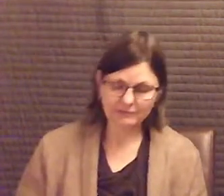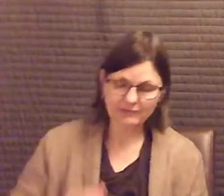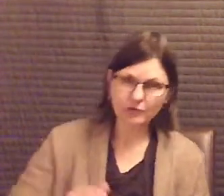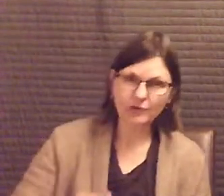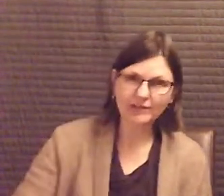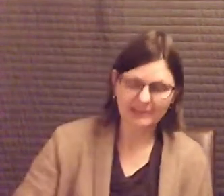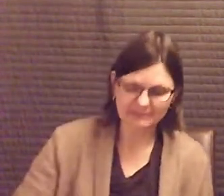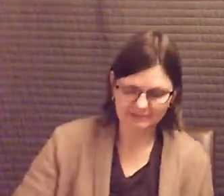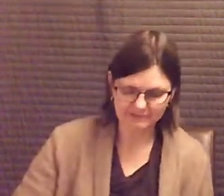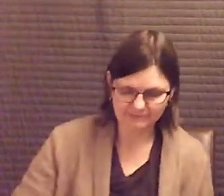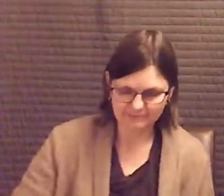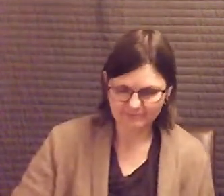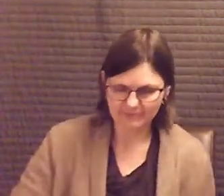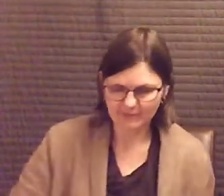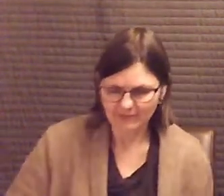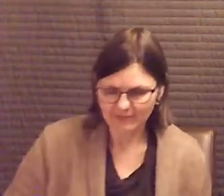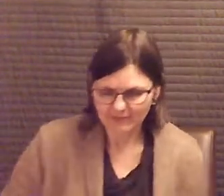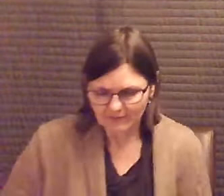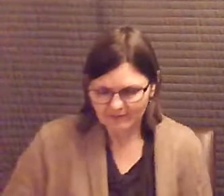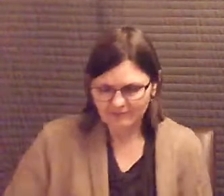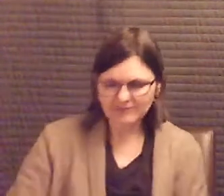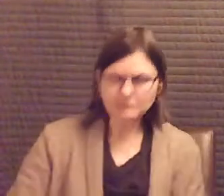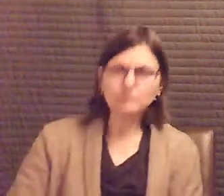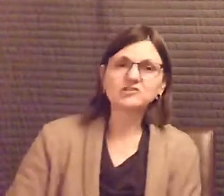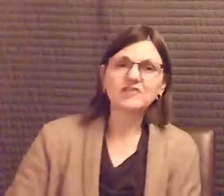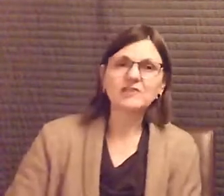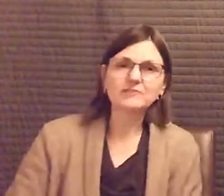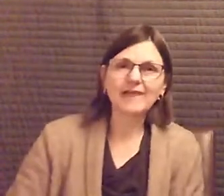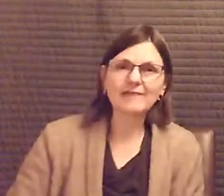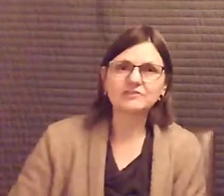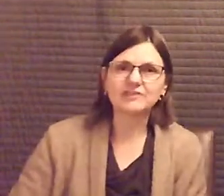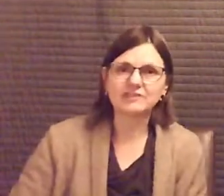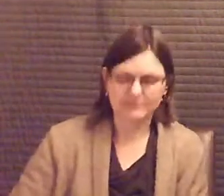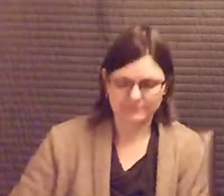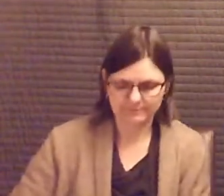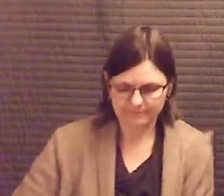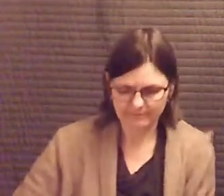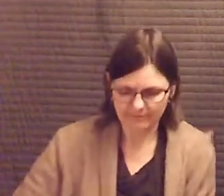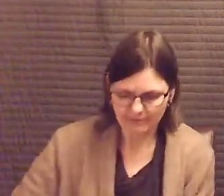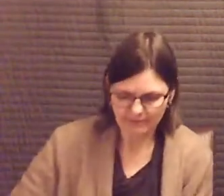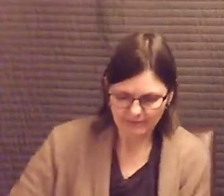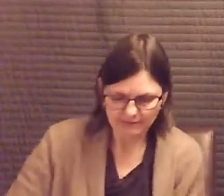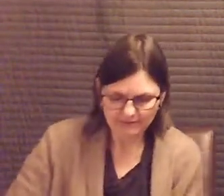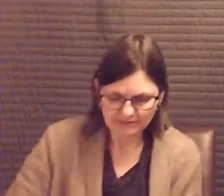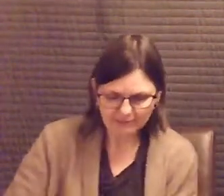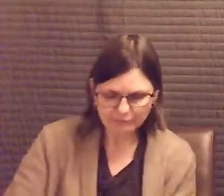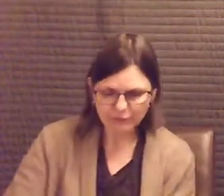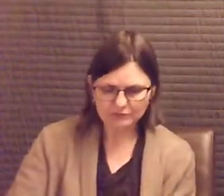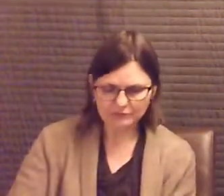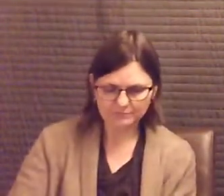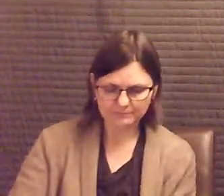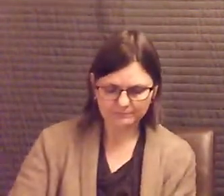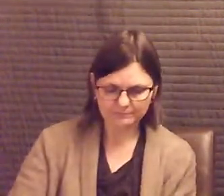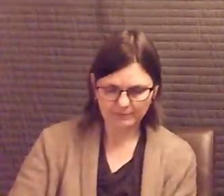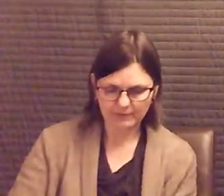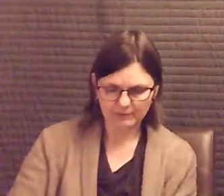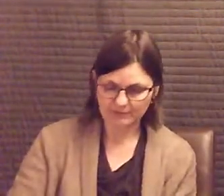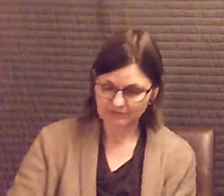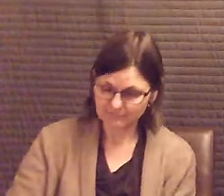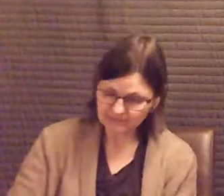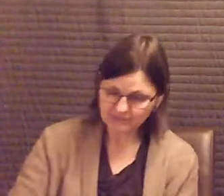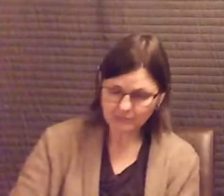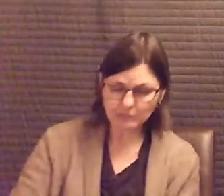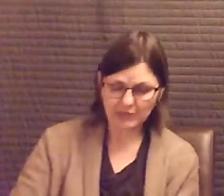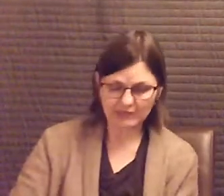het feest nog een filet zeggende met uw doen toen ik die van 2 timoteüs 2570 door een die schreef een rots in olie klus